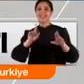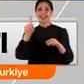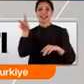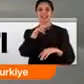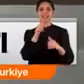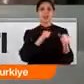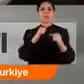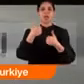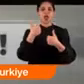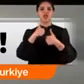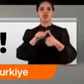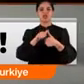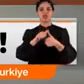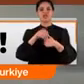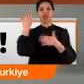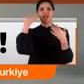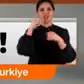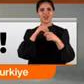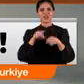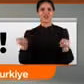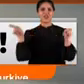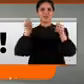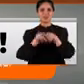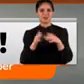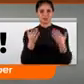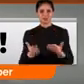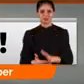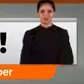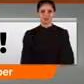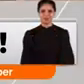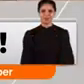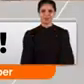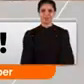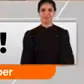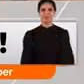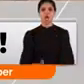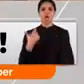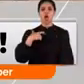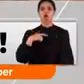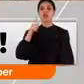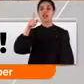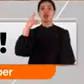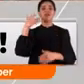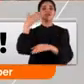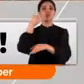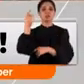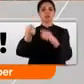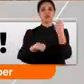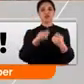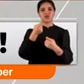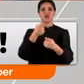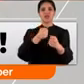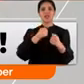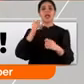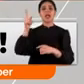gökyüzünde buluştu. Canım fedanım senin yoluna. Özel bir havayolu şirketinde kaptan pilot olan